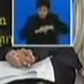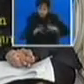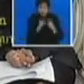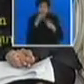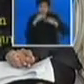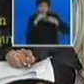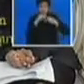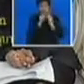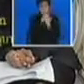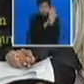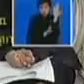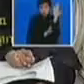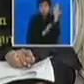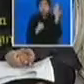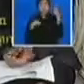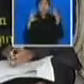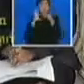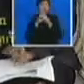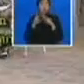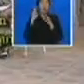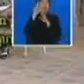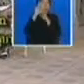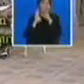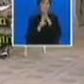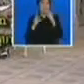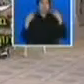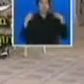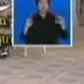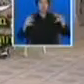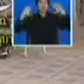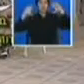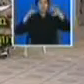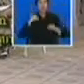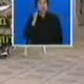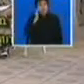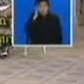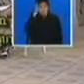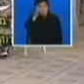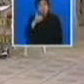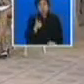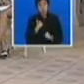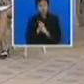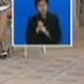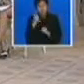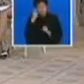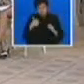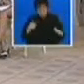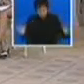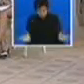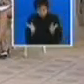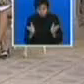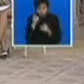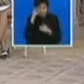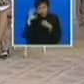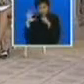น้าก็คงเป็นเรื่องการบริหารจัดการในระบบราชการไปแต่ว่าวันข้างหน้าในขณะนี้สิ่งที่เราจะส่งเสริมก็คือว่าให้การ